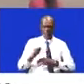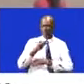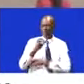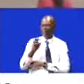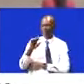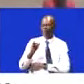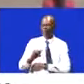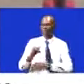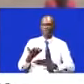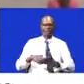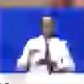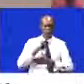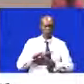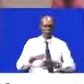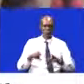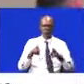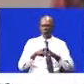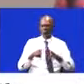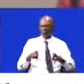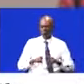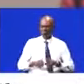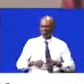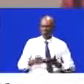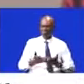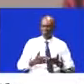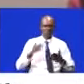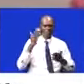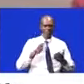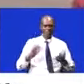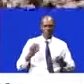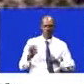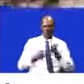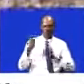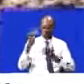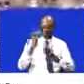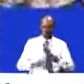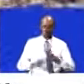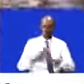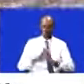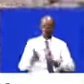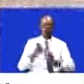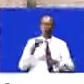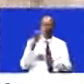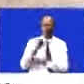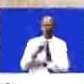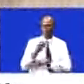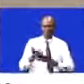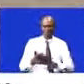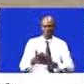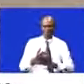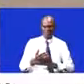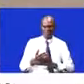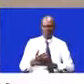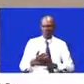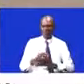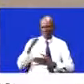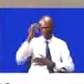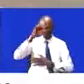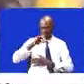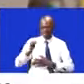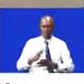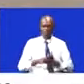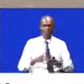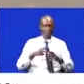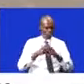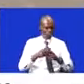miuru stage masuna wet en pi lilo omo wagombo kwayo kaunti gomen mondo wuok mok mondo olosnwa stages go mondo stages obed